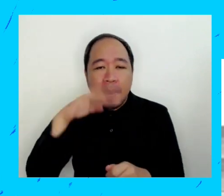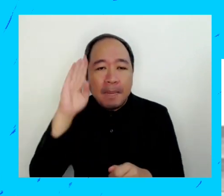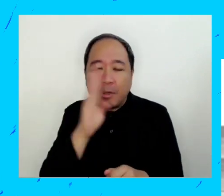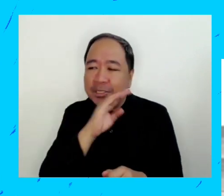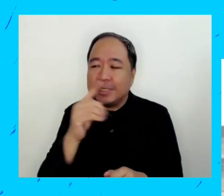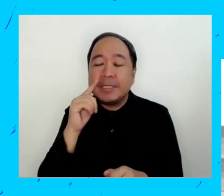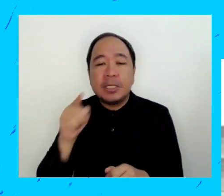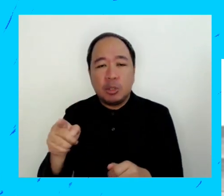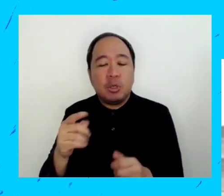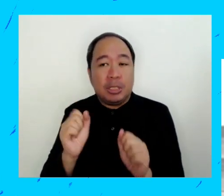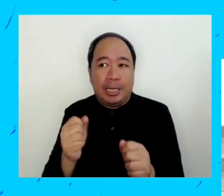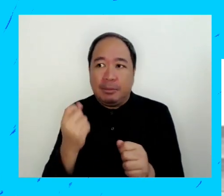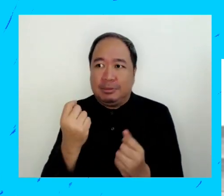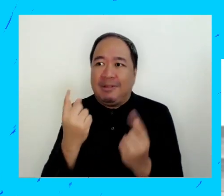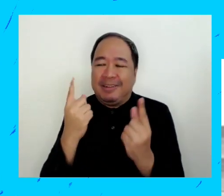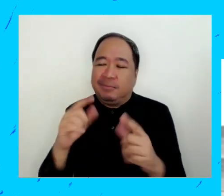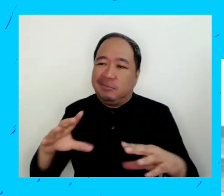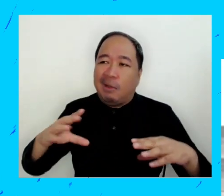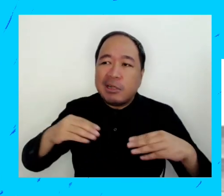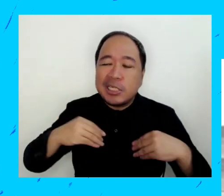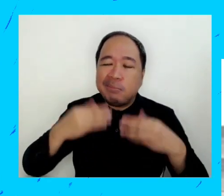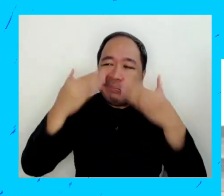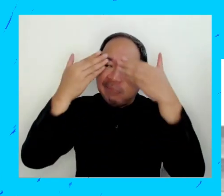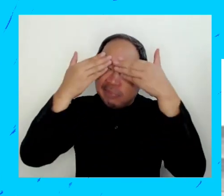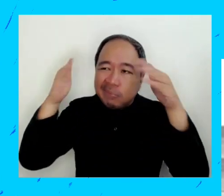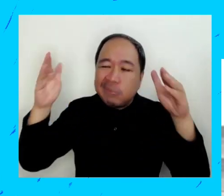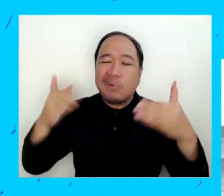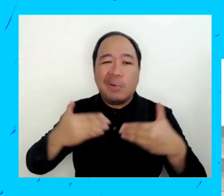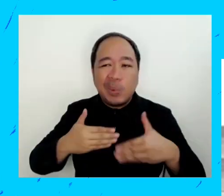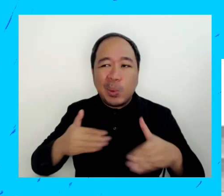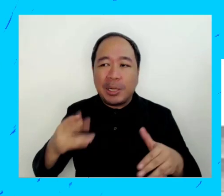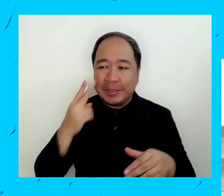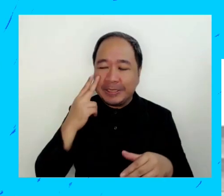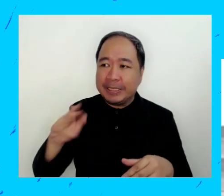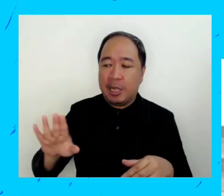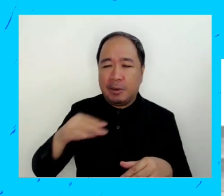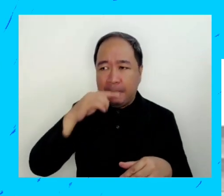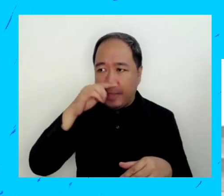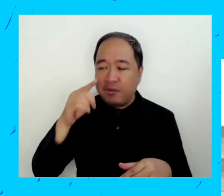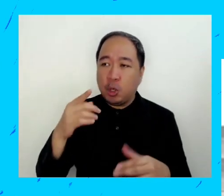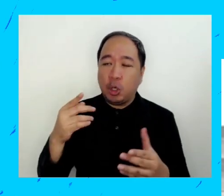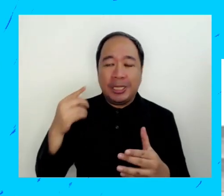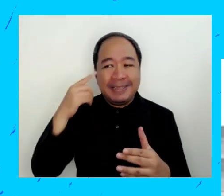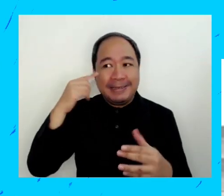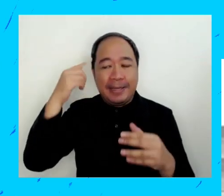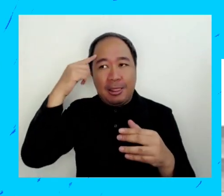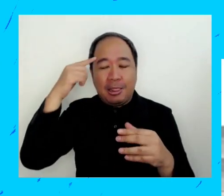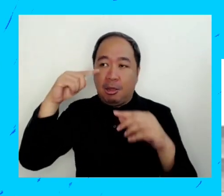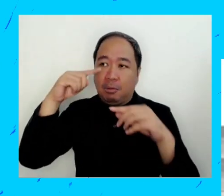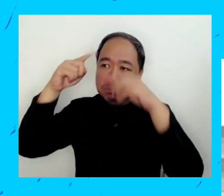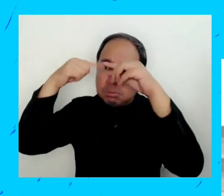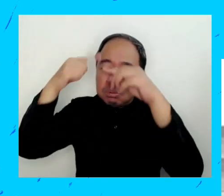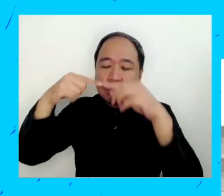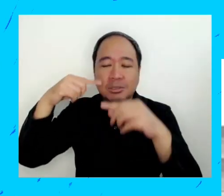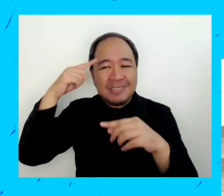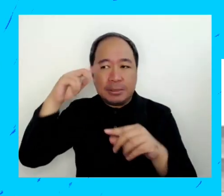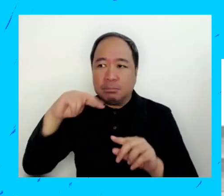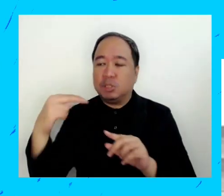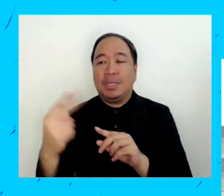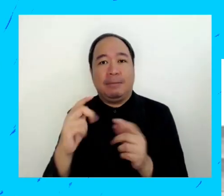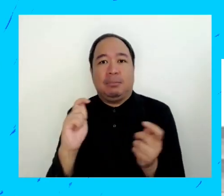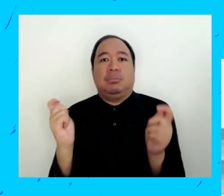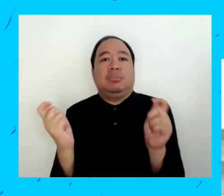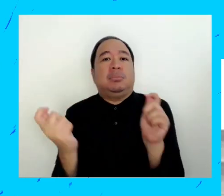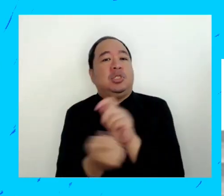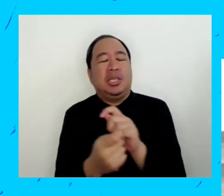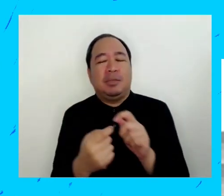certains on va commencer à voir un changement de comportement. Et chose